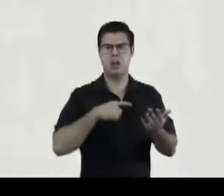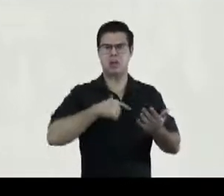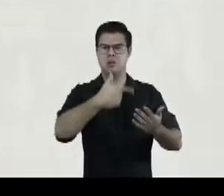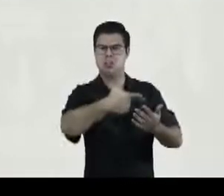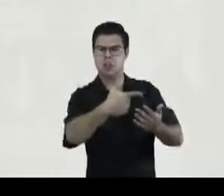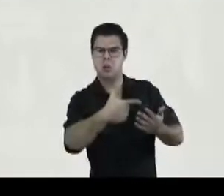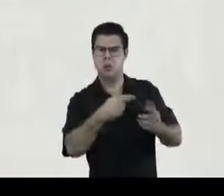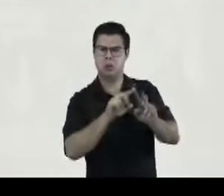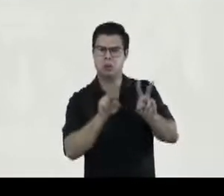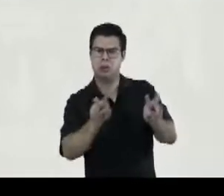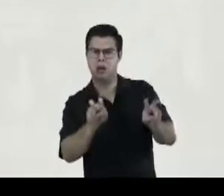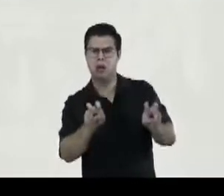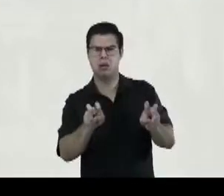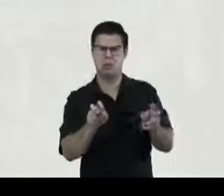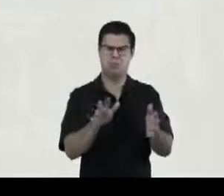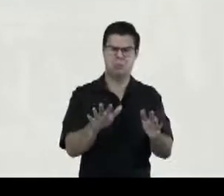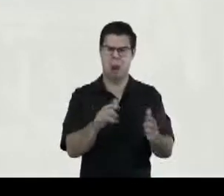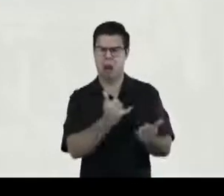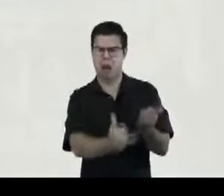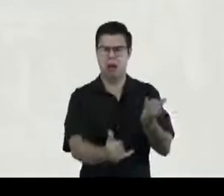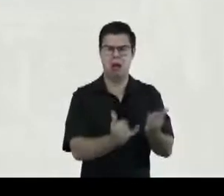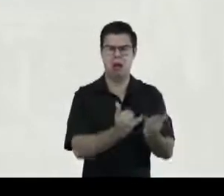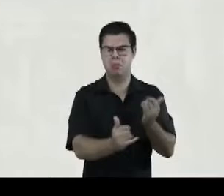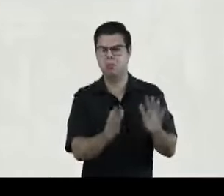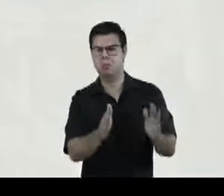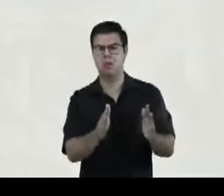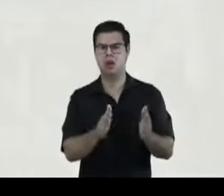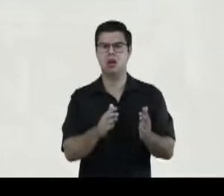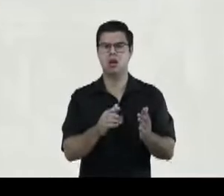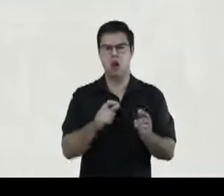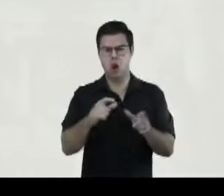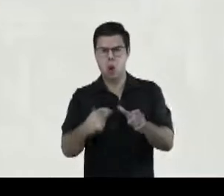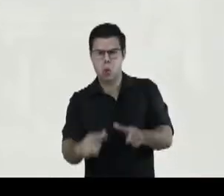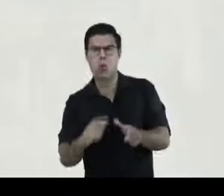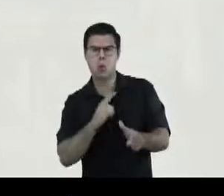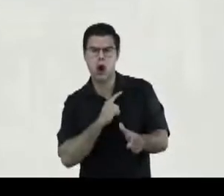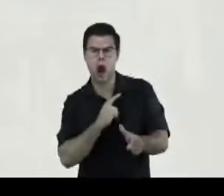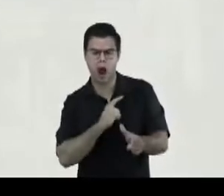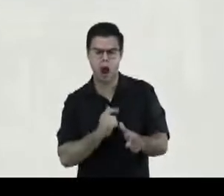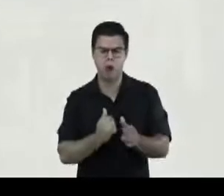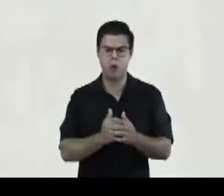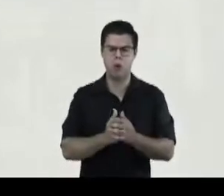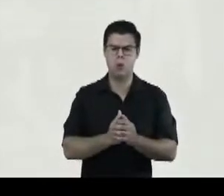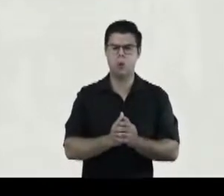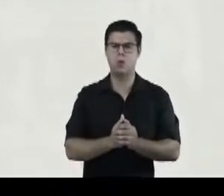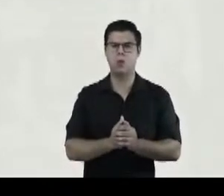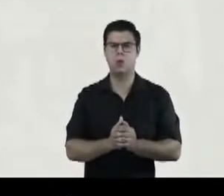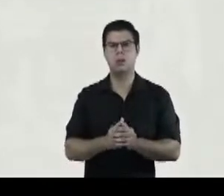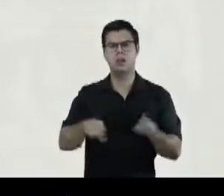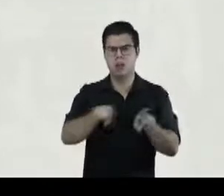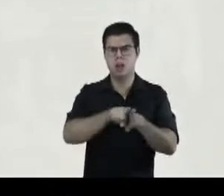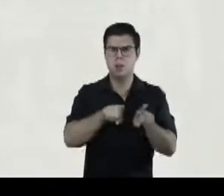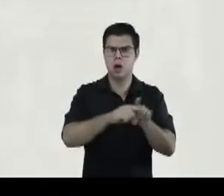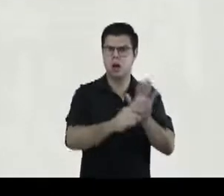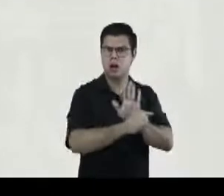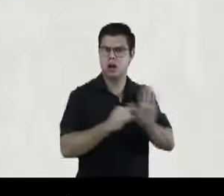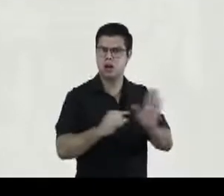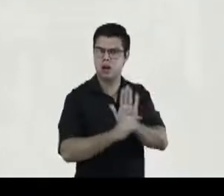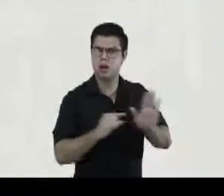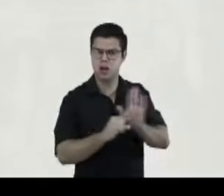plus ou moins, on a le lieu, évidemment, le nom des éditeurs, et puis les références des